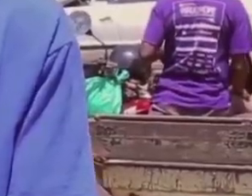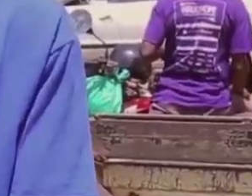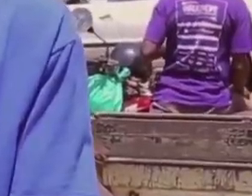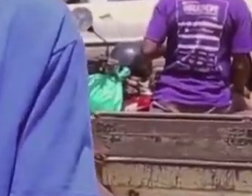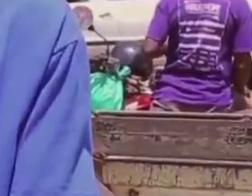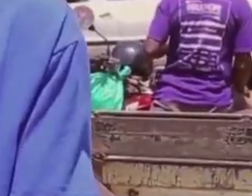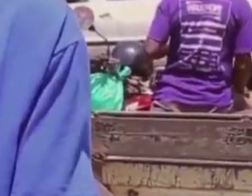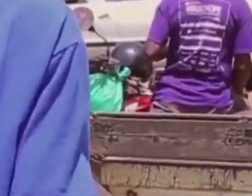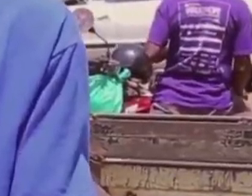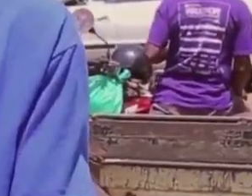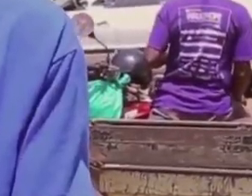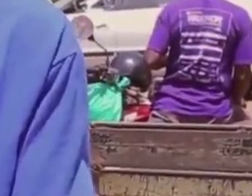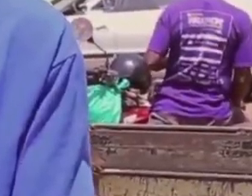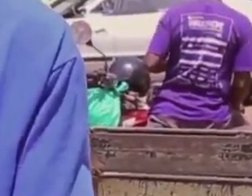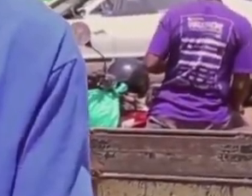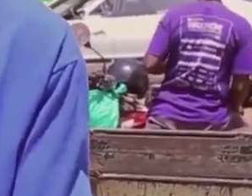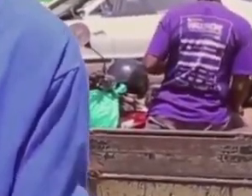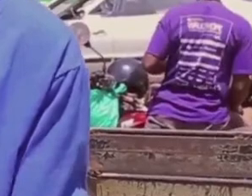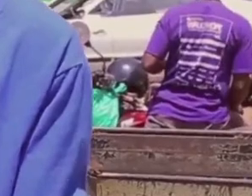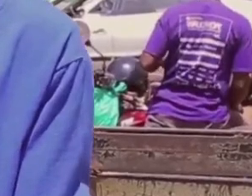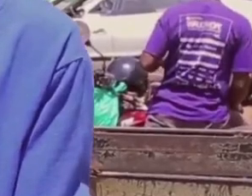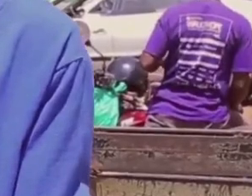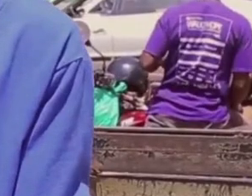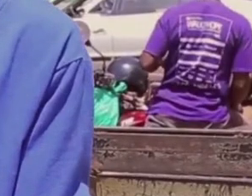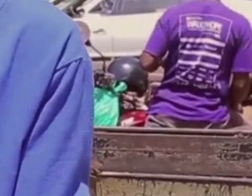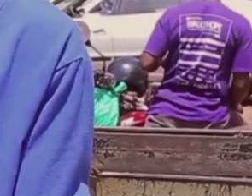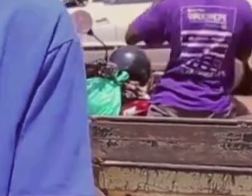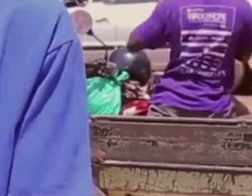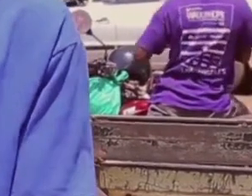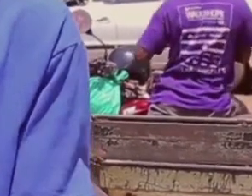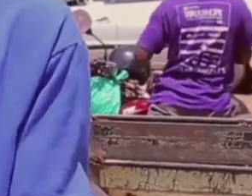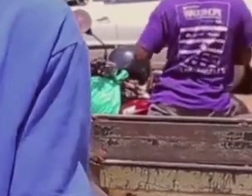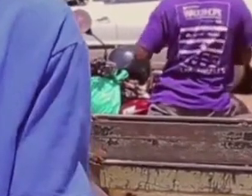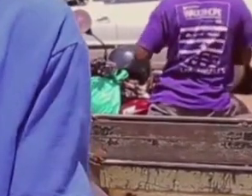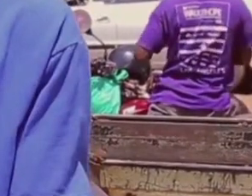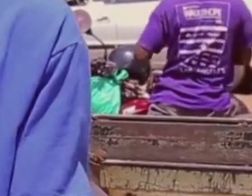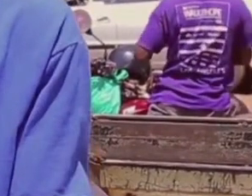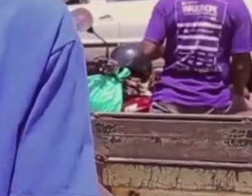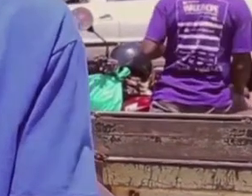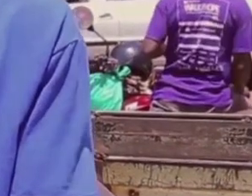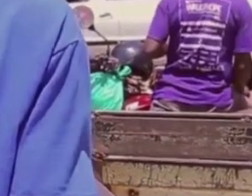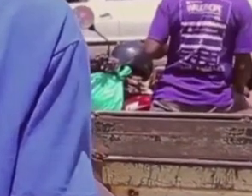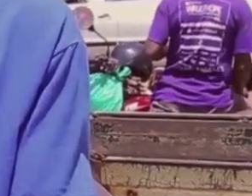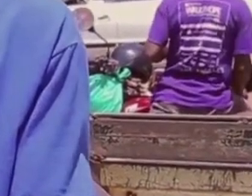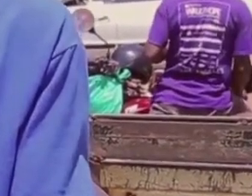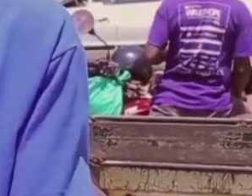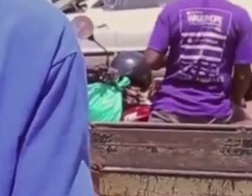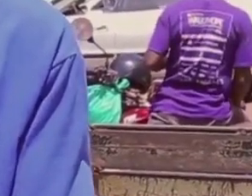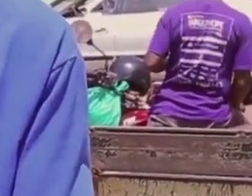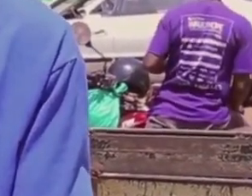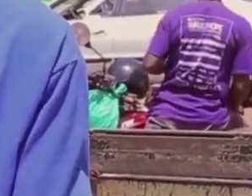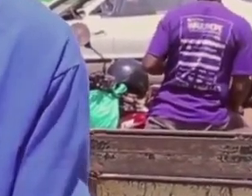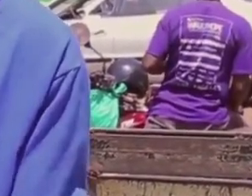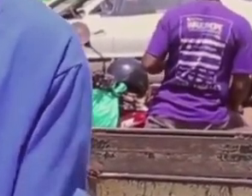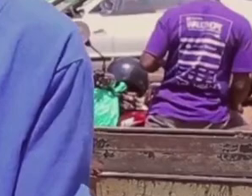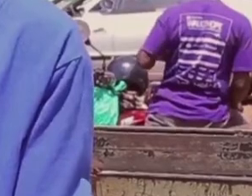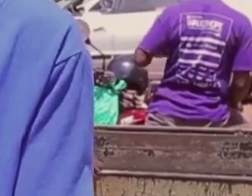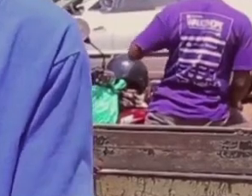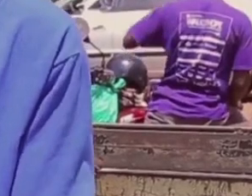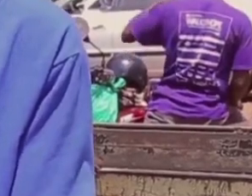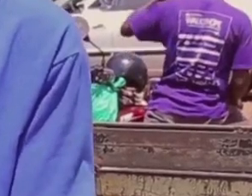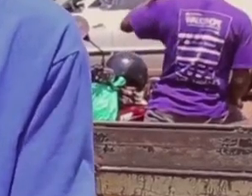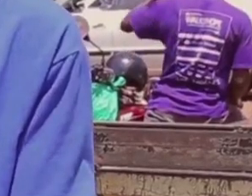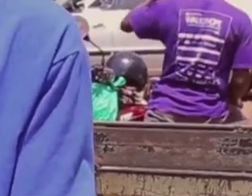namba, chisinzira, kwa urinzo kubango, genda nga kumobayro mwane, neba kubuza. Pini kodi. Urinzo kubango, genda nga kumobayro mwane,